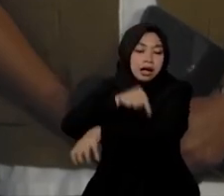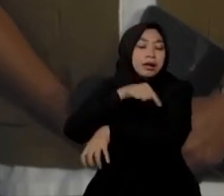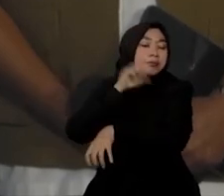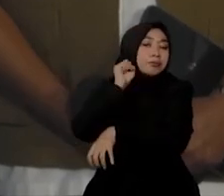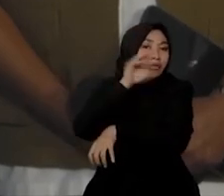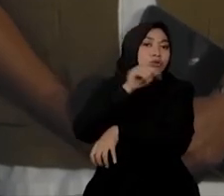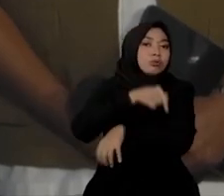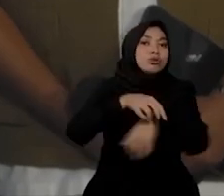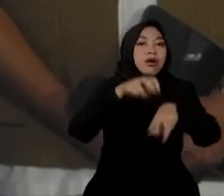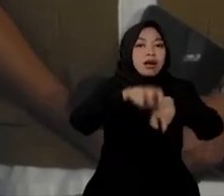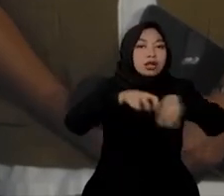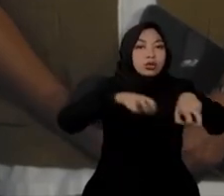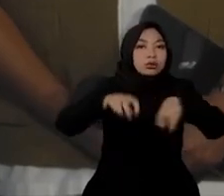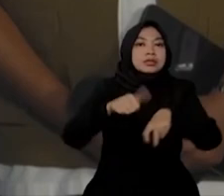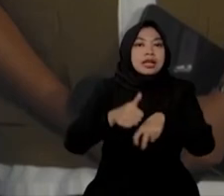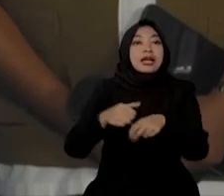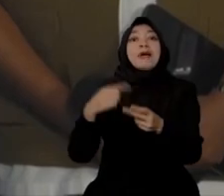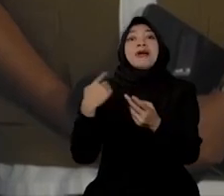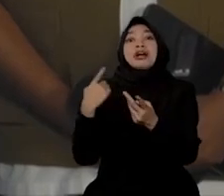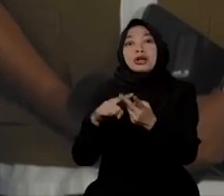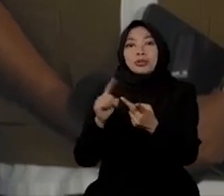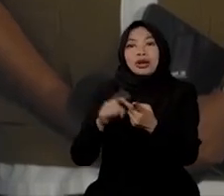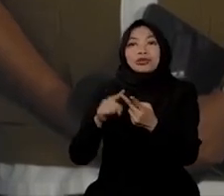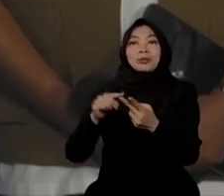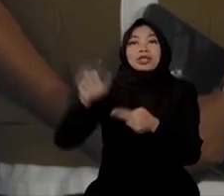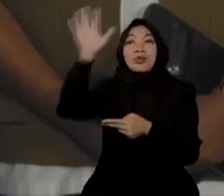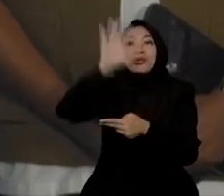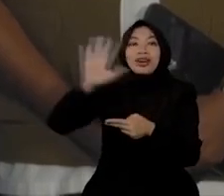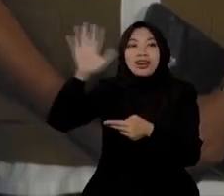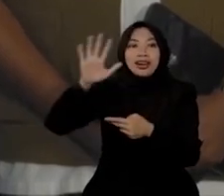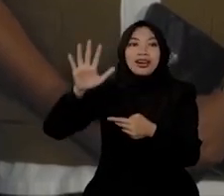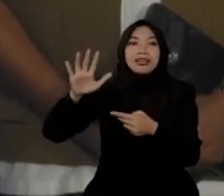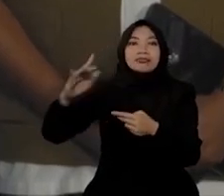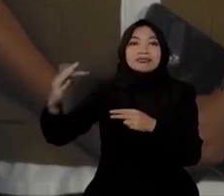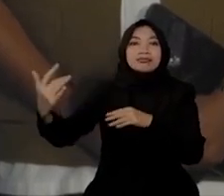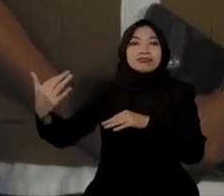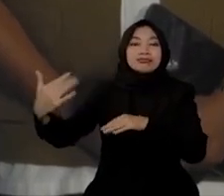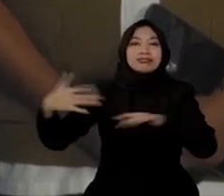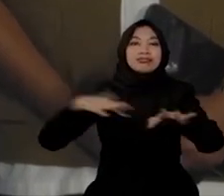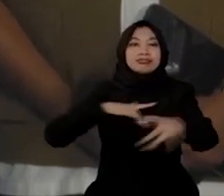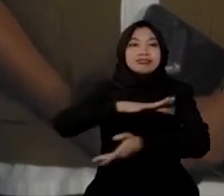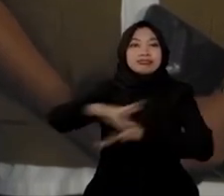mengenai sirkulasi udaranya dengan menggunakan